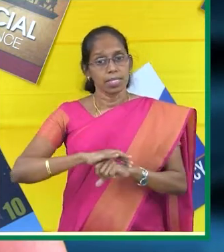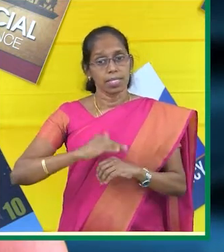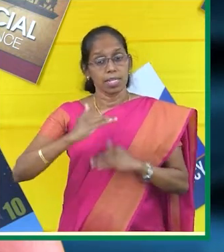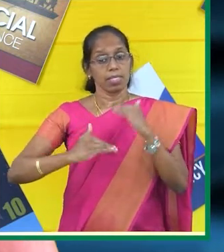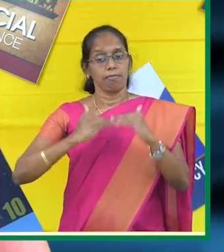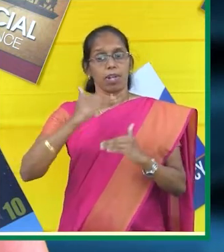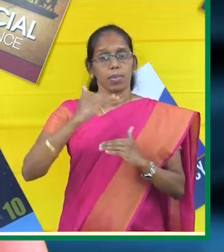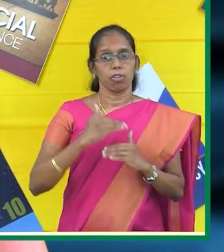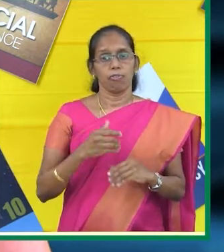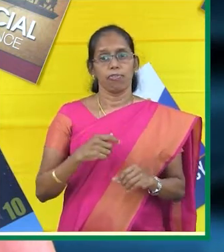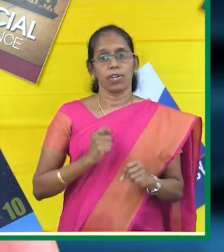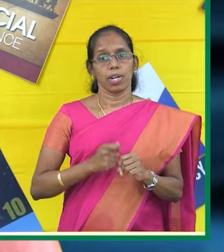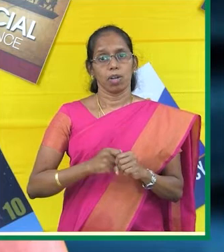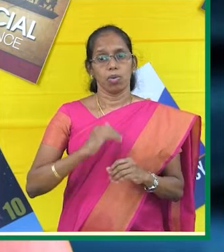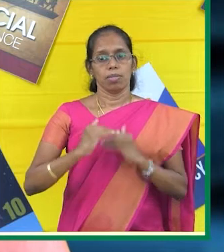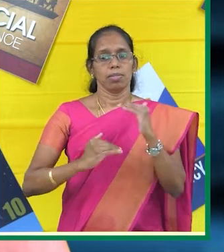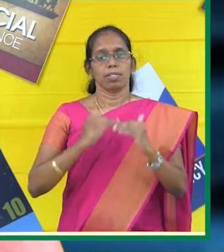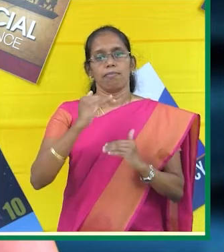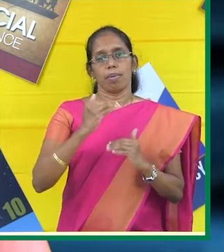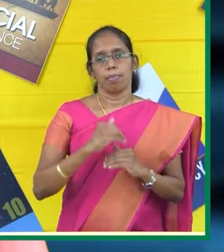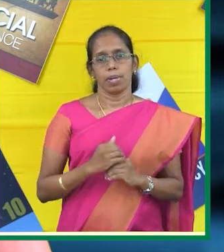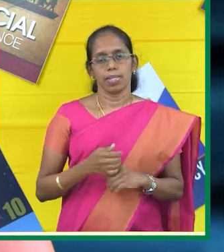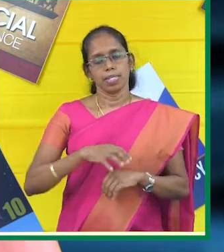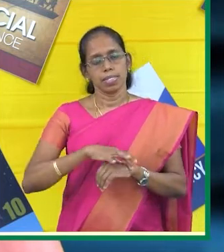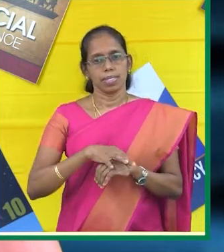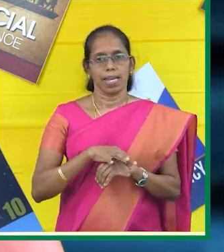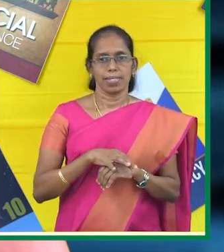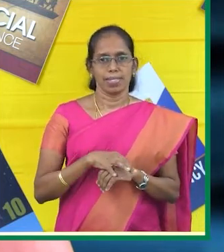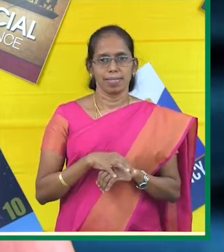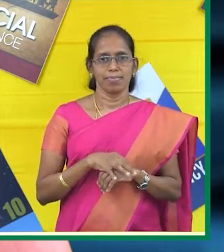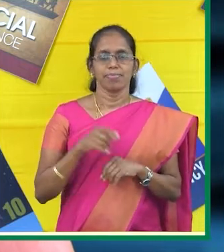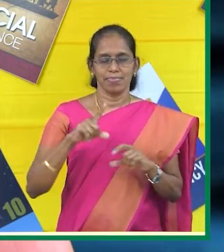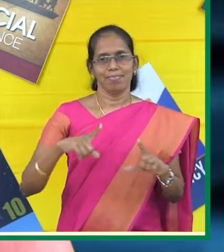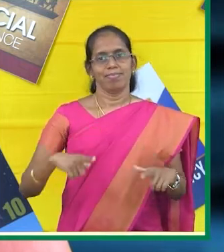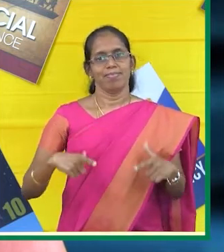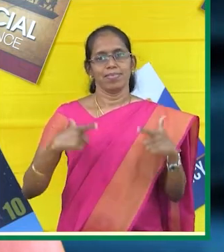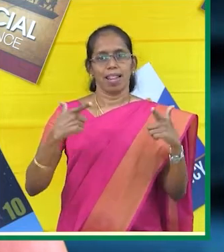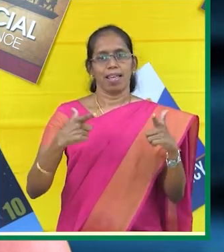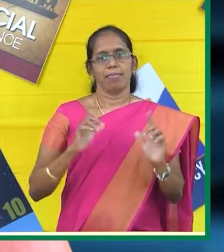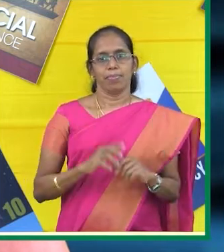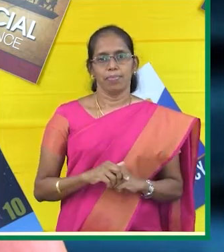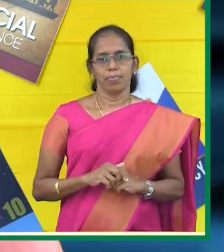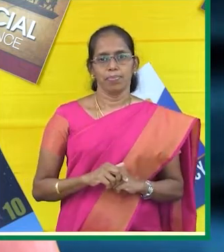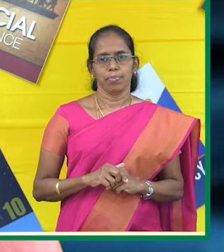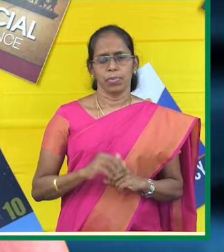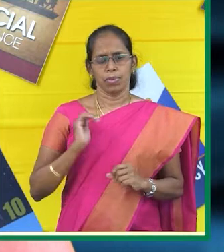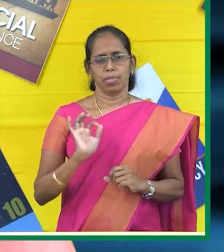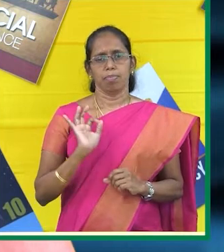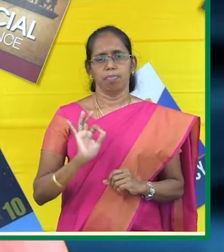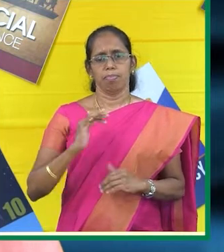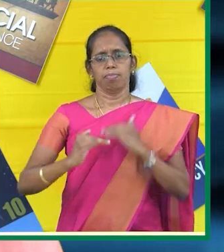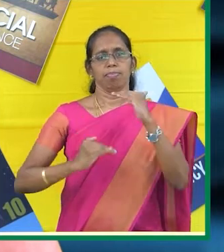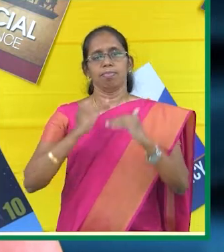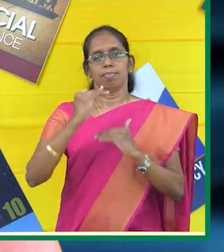அறிவியல் வளர்ச்சி, the development of technology and science, இதுதான் வாழ்க்கை. மனிதனுடைய மனித குலத்தில்